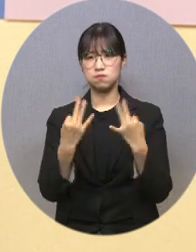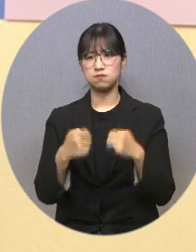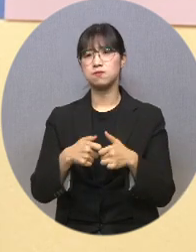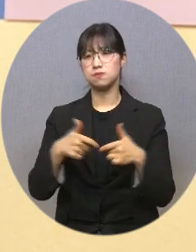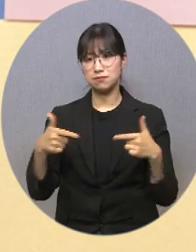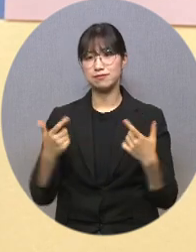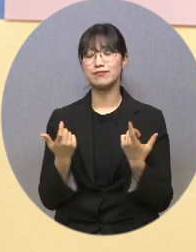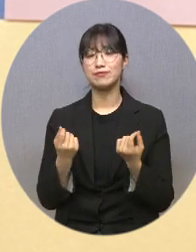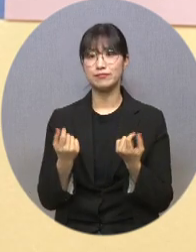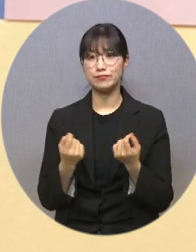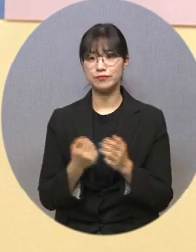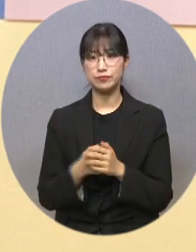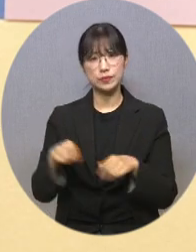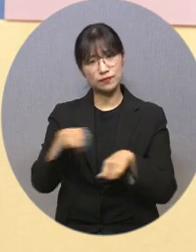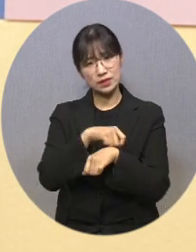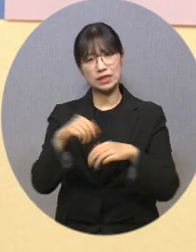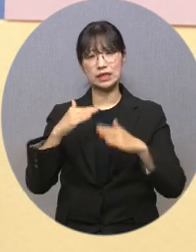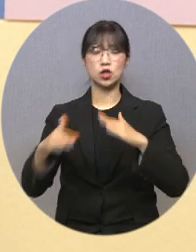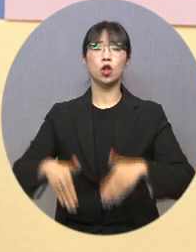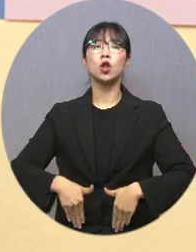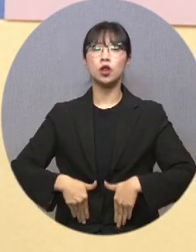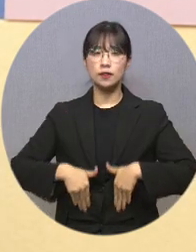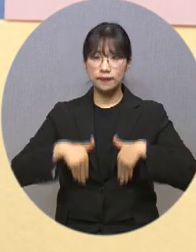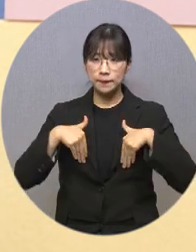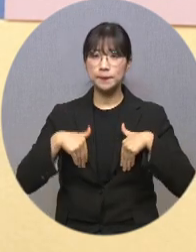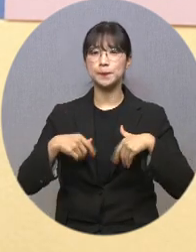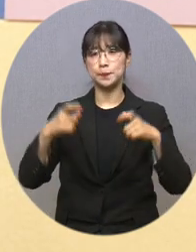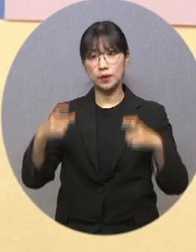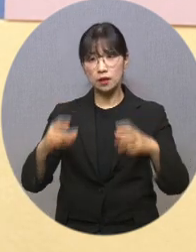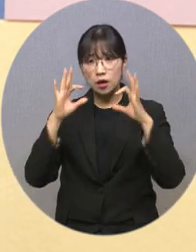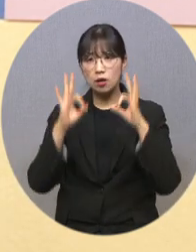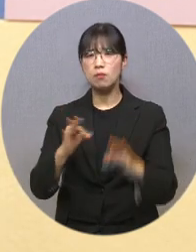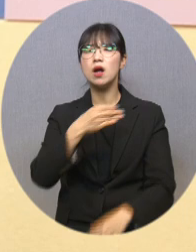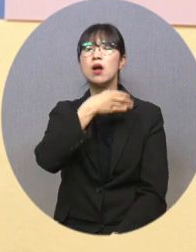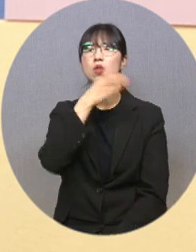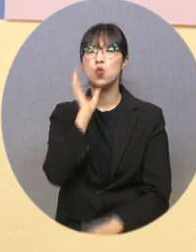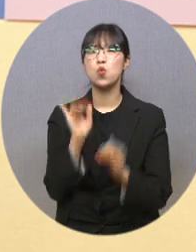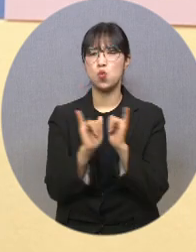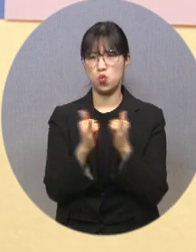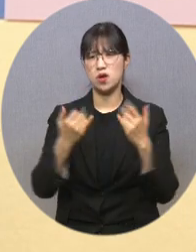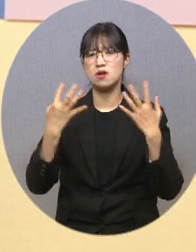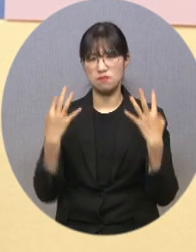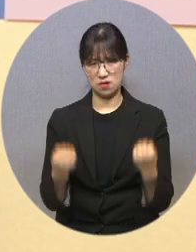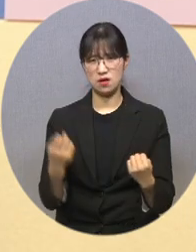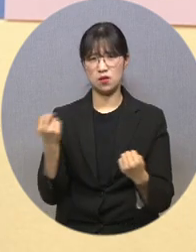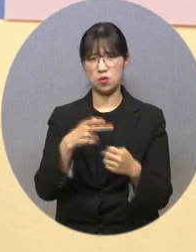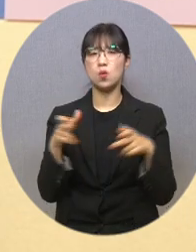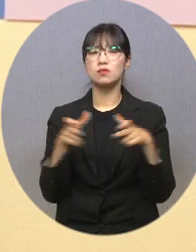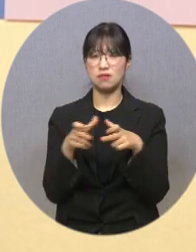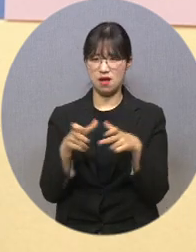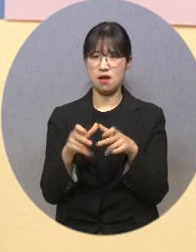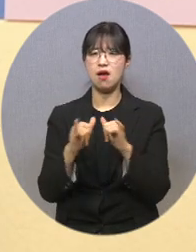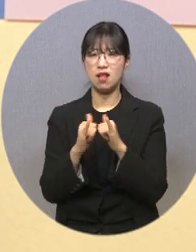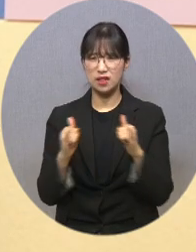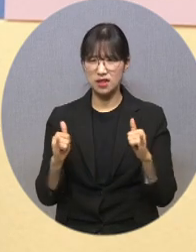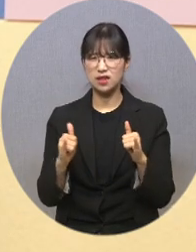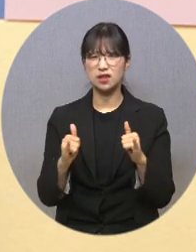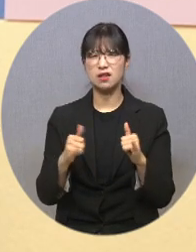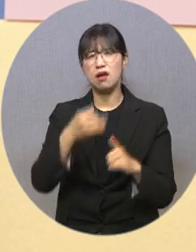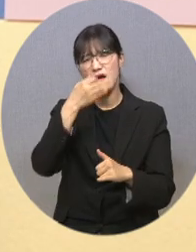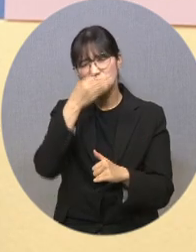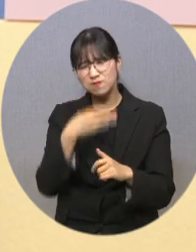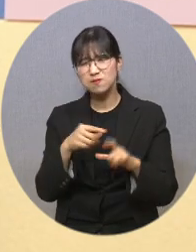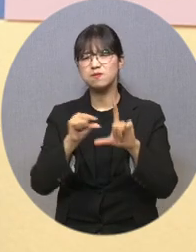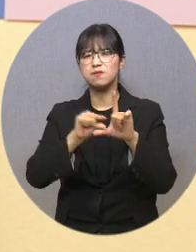늘어나고 있습니다. 특히나 전남이 노인 인구라든가 아시다시피 뭐 장애인이라든가 이런 취약계층의